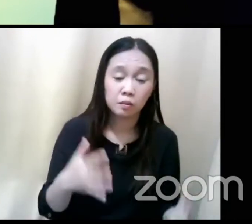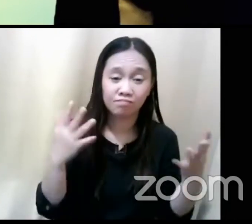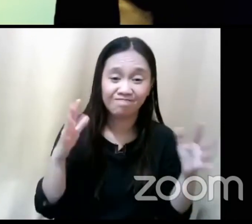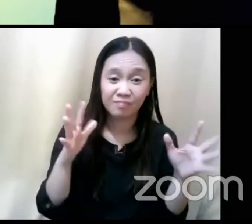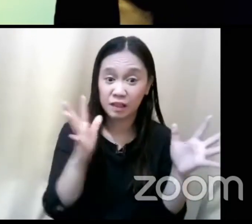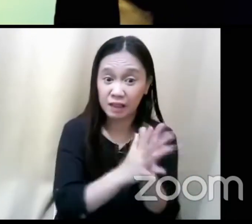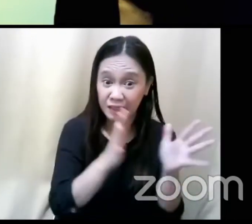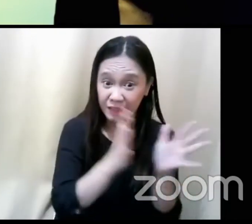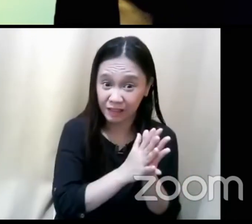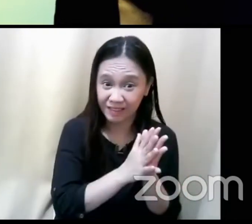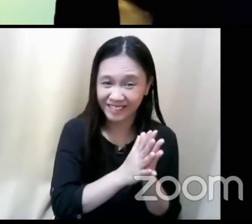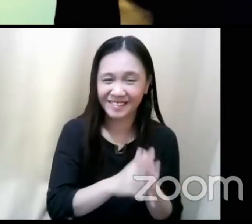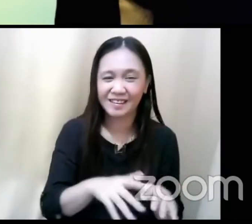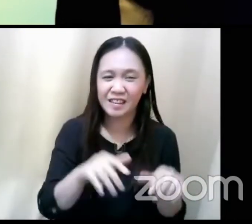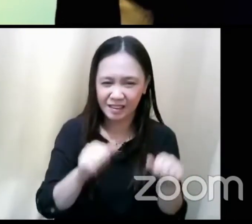Parang music class, ano?